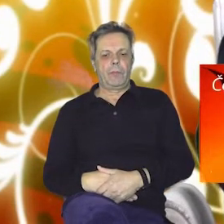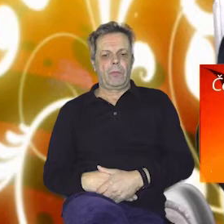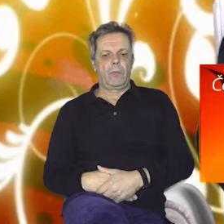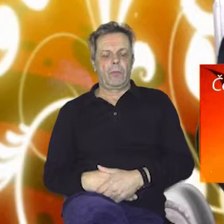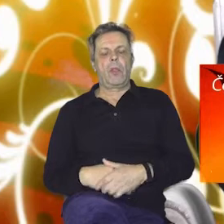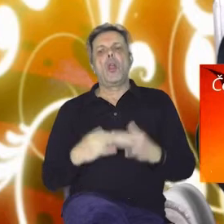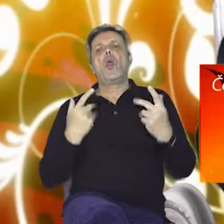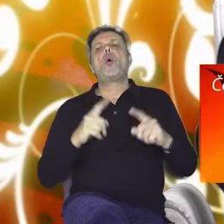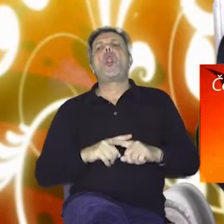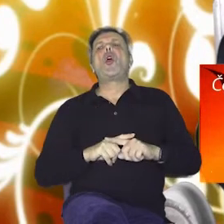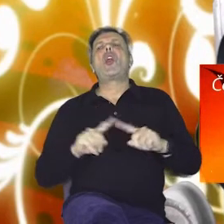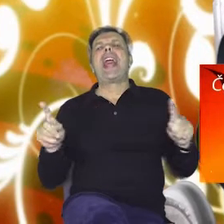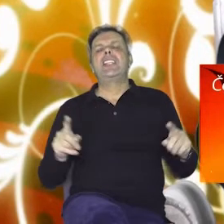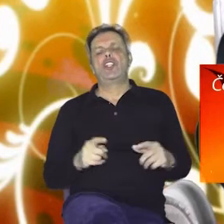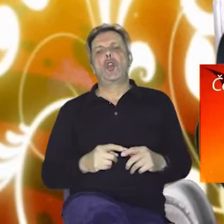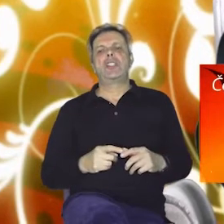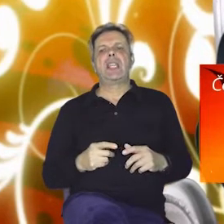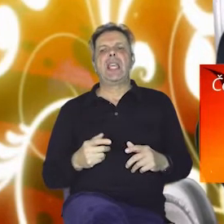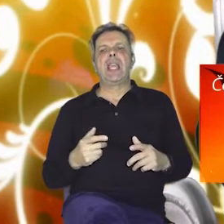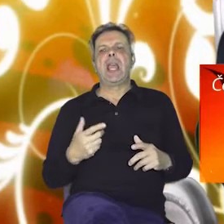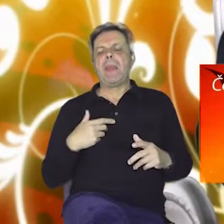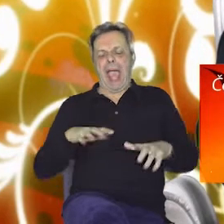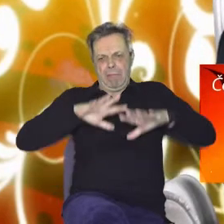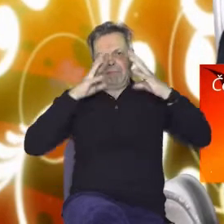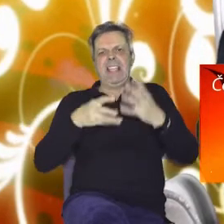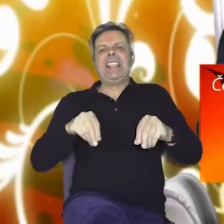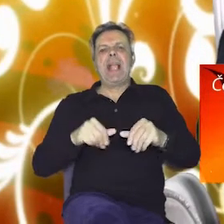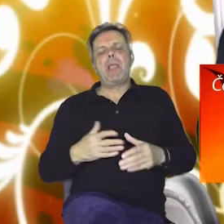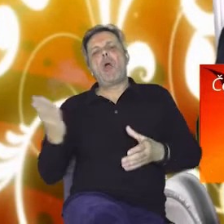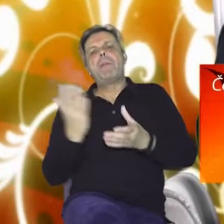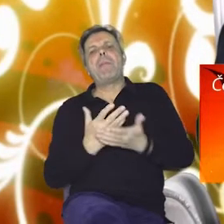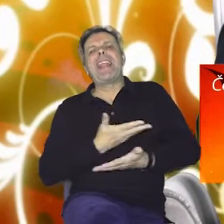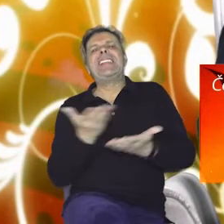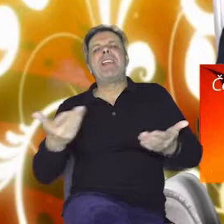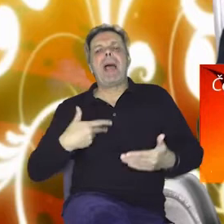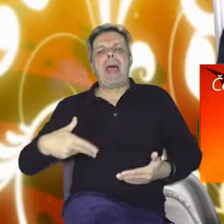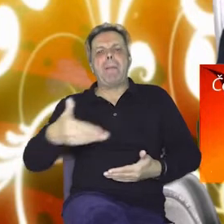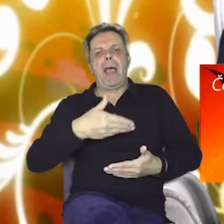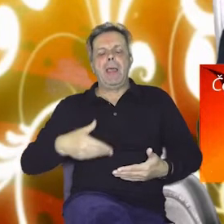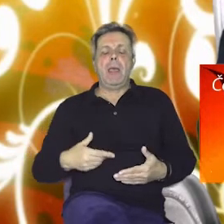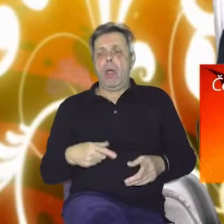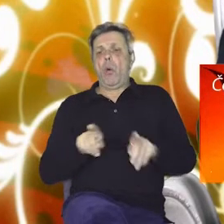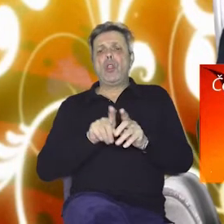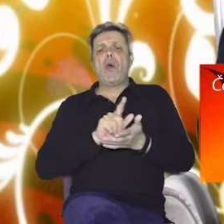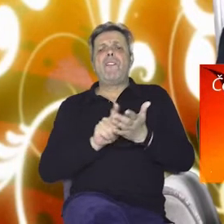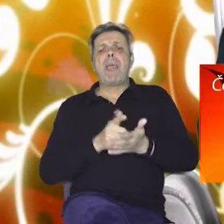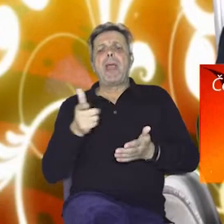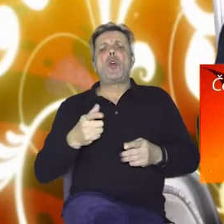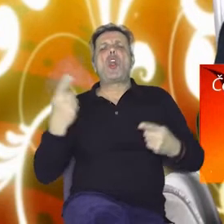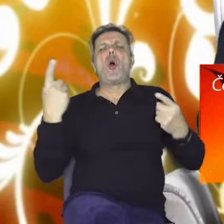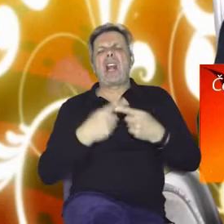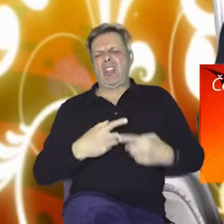Koliko različitosti na zemaljskoj kugli koja pripada svima nama. U isto vrijeme toliki ratovi i